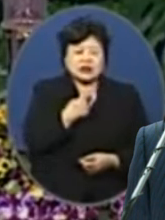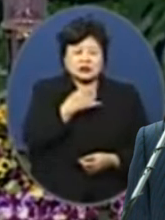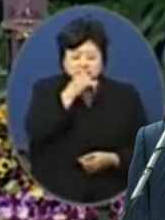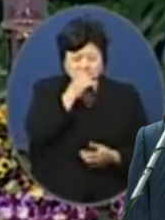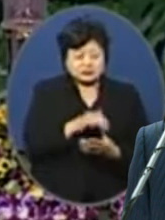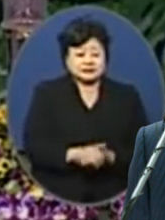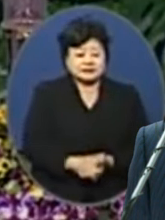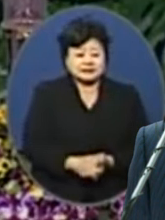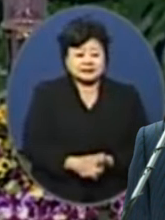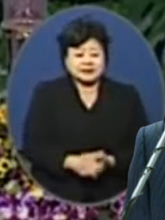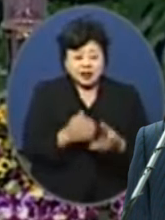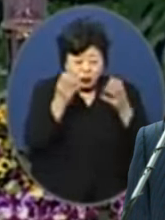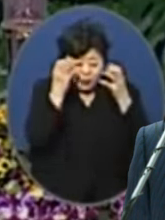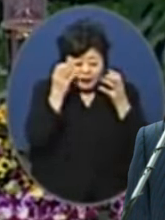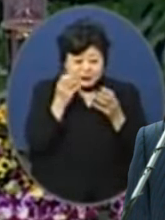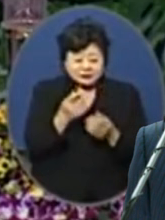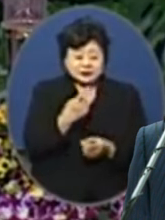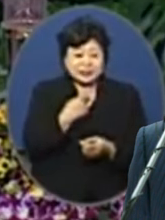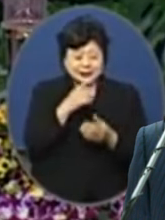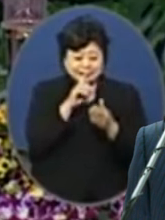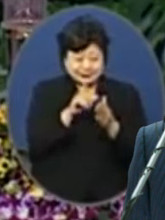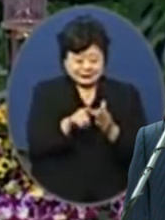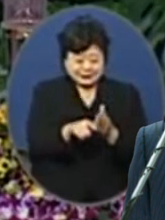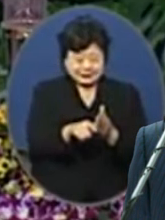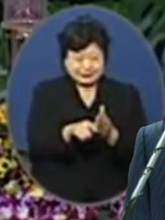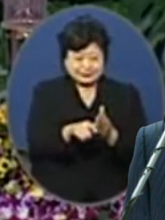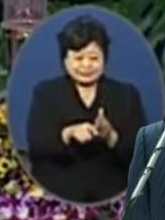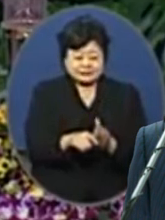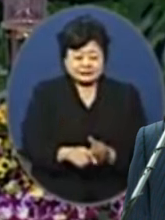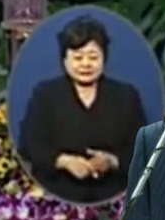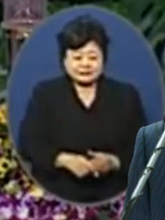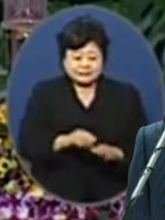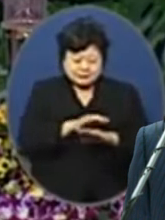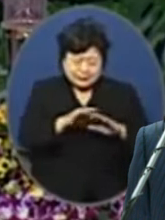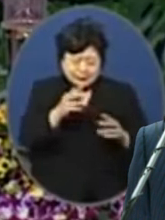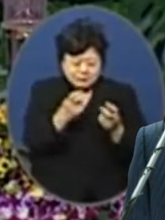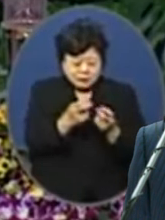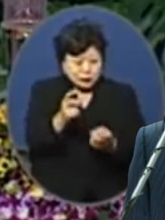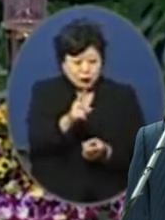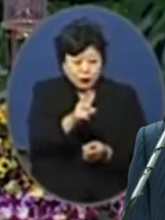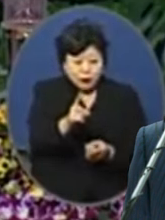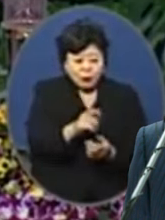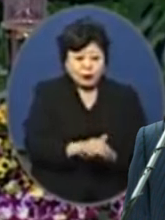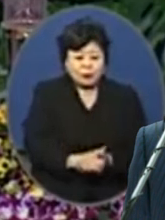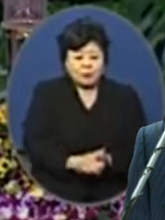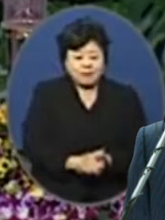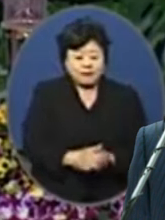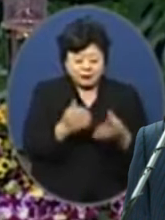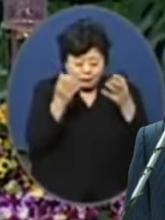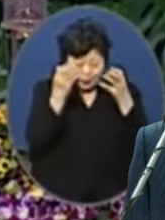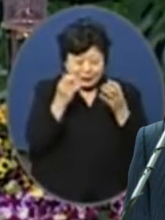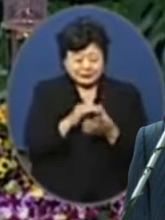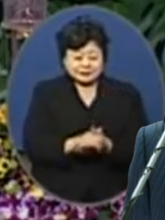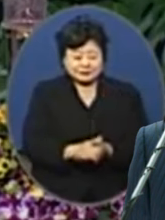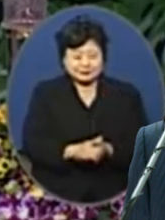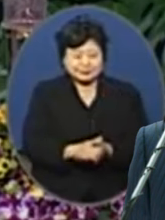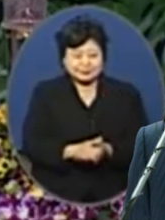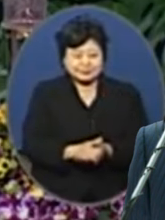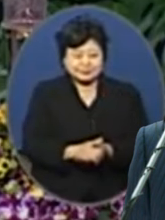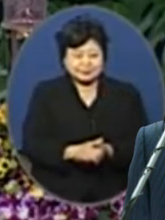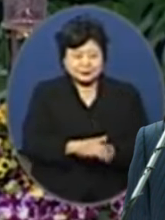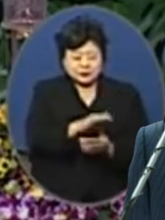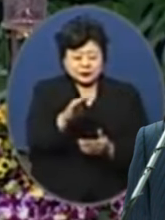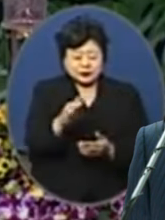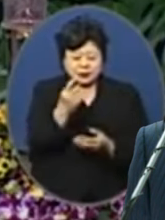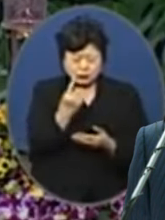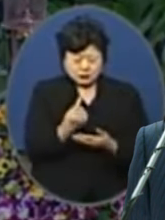것이니까 고난을 당할 때 우리 어떤한 태도를 취 되겠습니까 고난이 우리에게